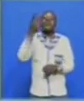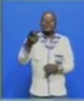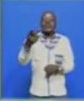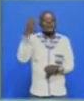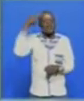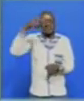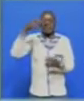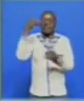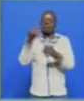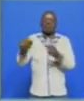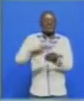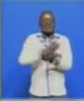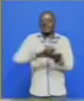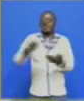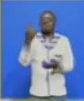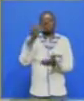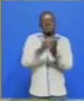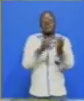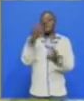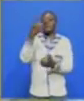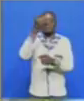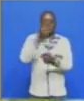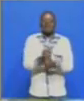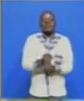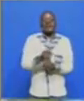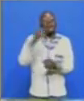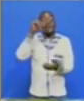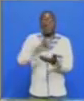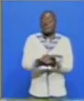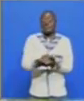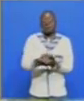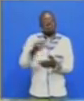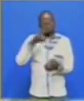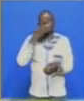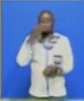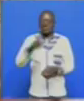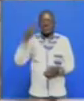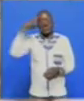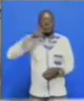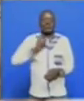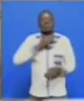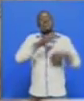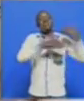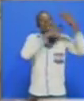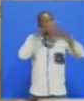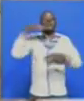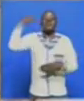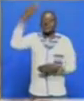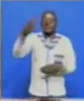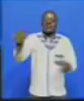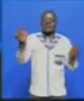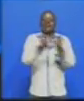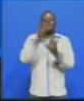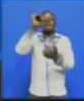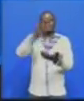en moins d'un an. Et là, c'est très, très inquiétant pour nous qui sommes là et pour les générations à venir. Malgré ces révélations,